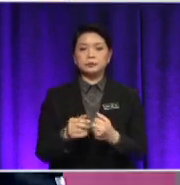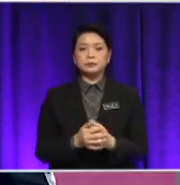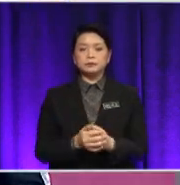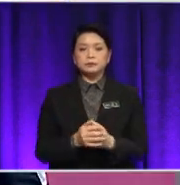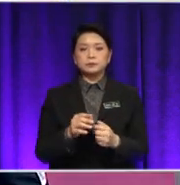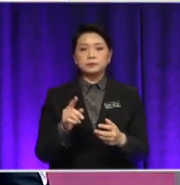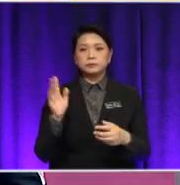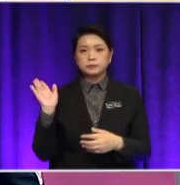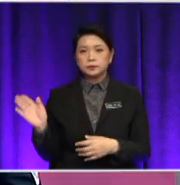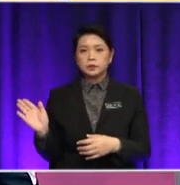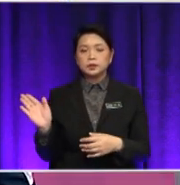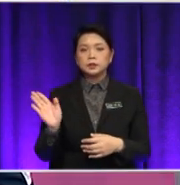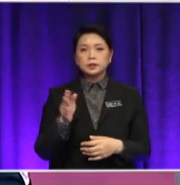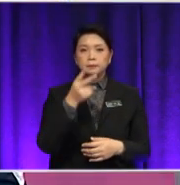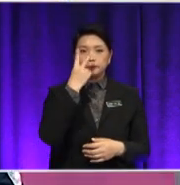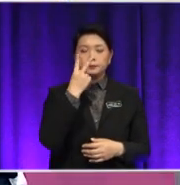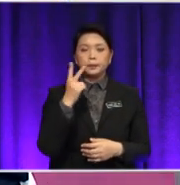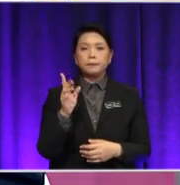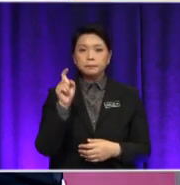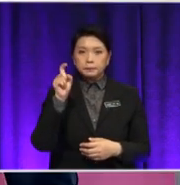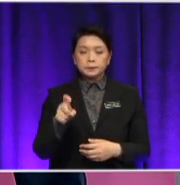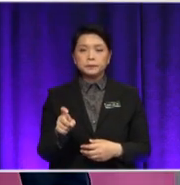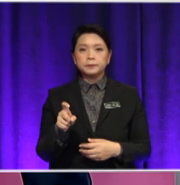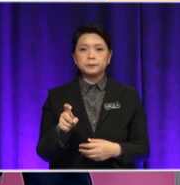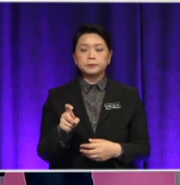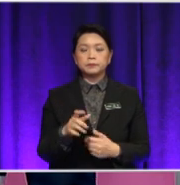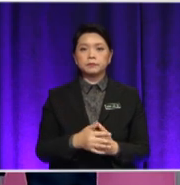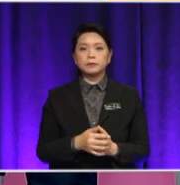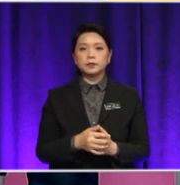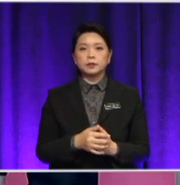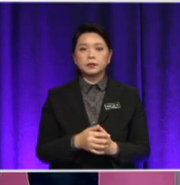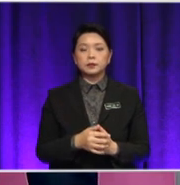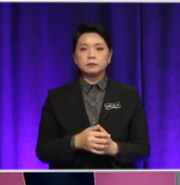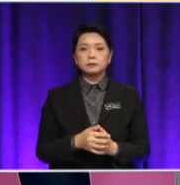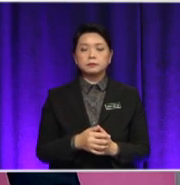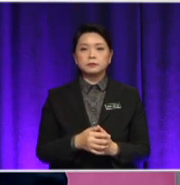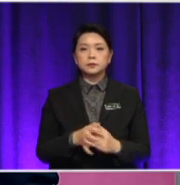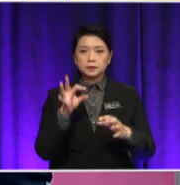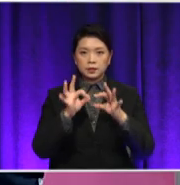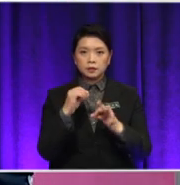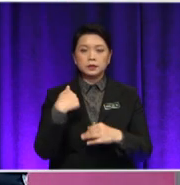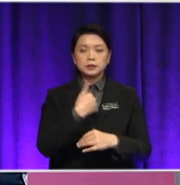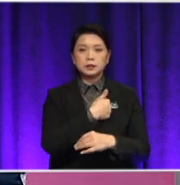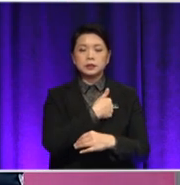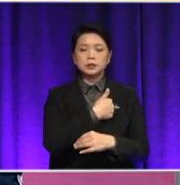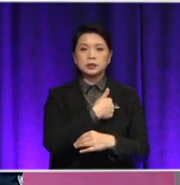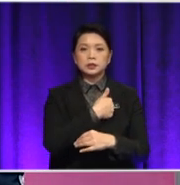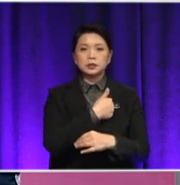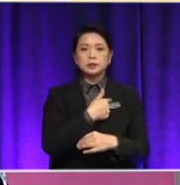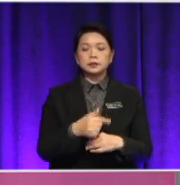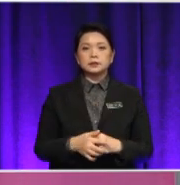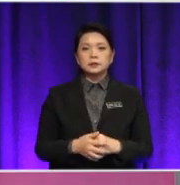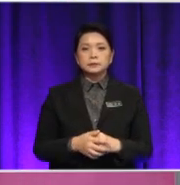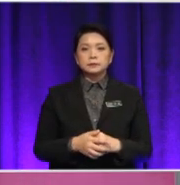ini memastikan pemulihan dapat berlaku dengan lebih pantas. Sekiranya kita melakukan begitu, murid-murid semua,